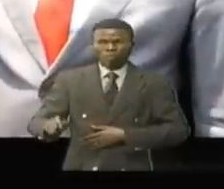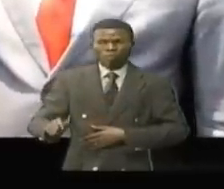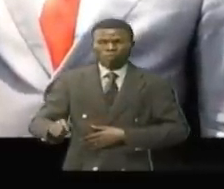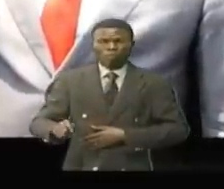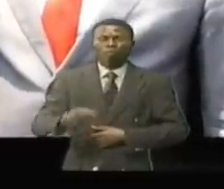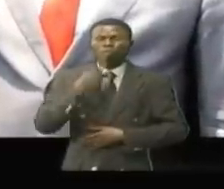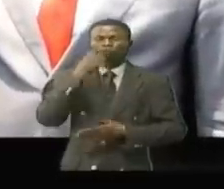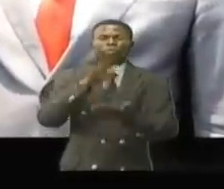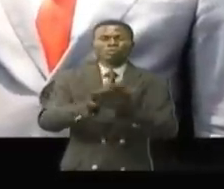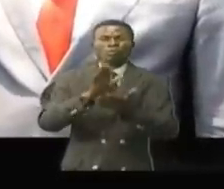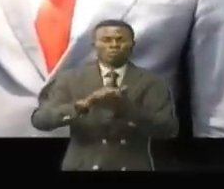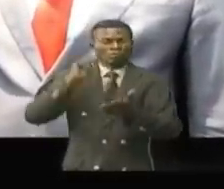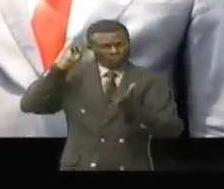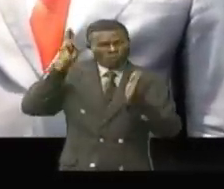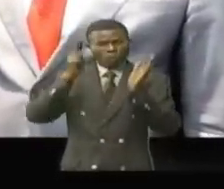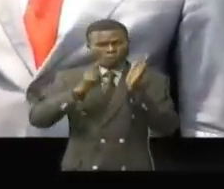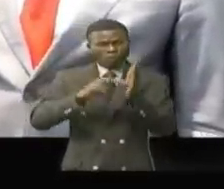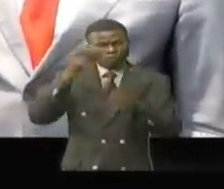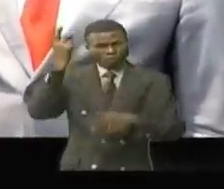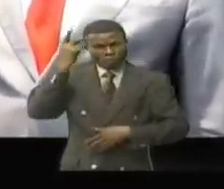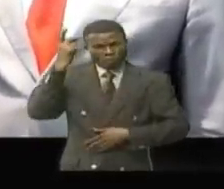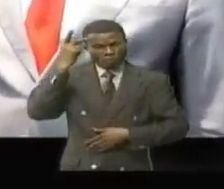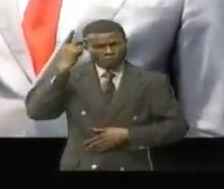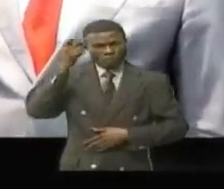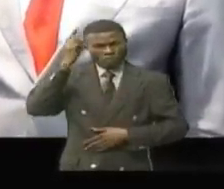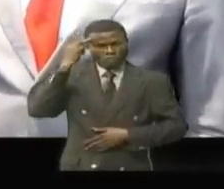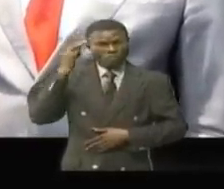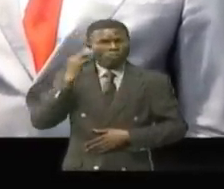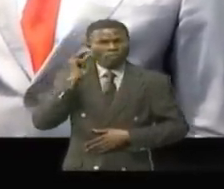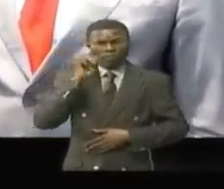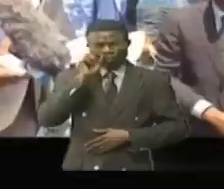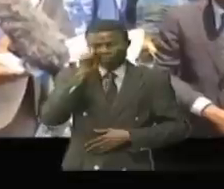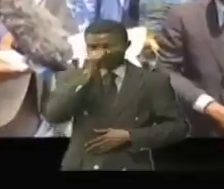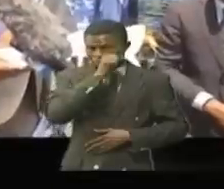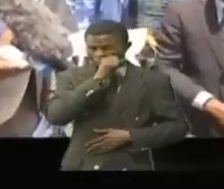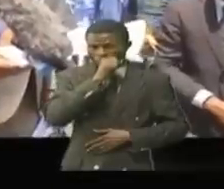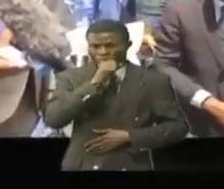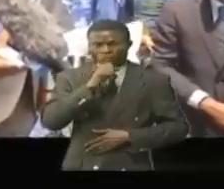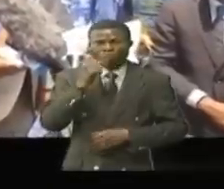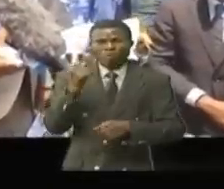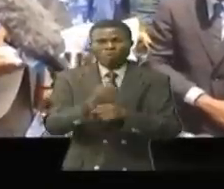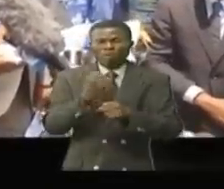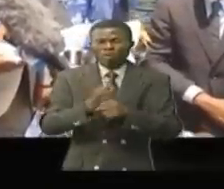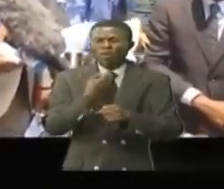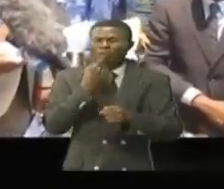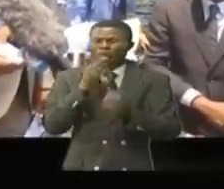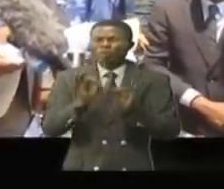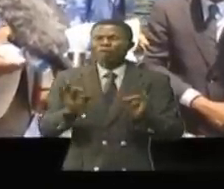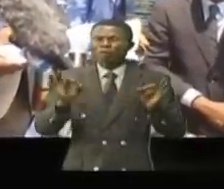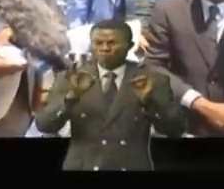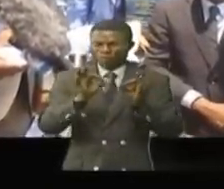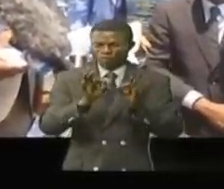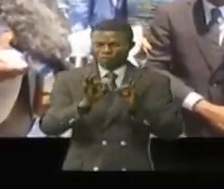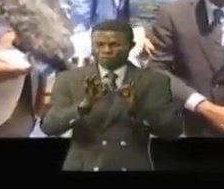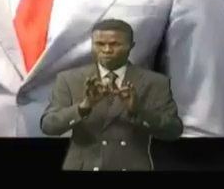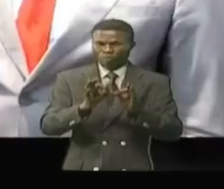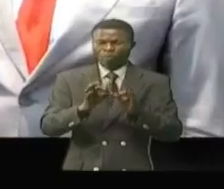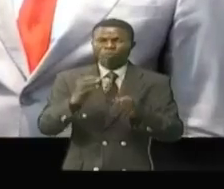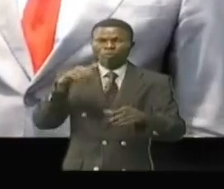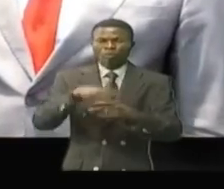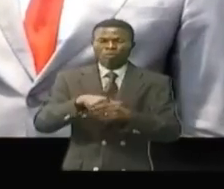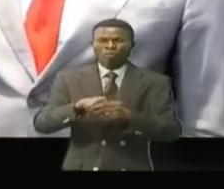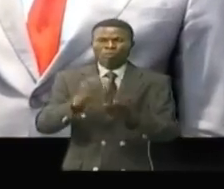Félicitons le gouvernement central pour les exploits dans la mobilisation historique des recettes nationales à travers les